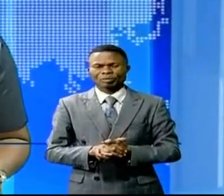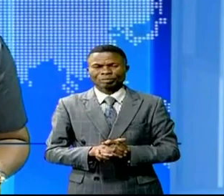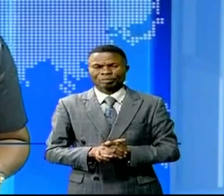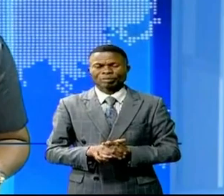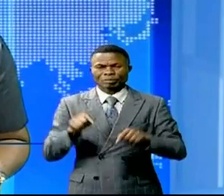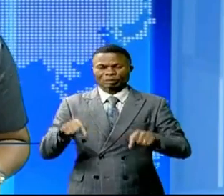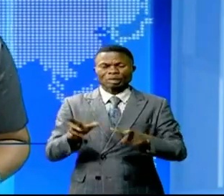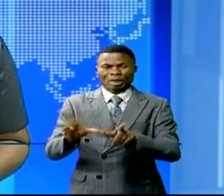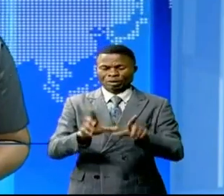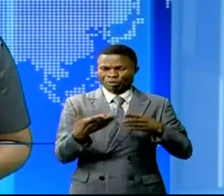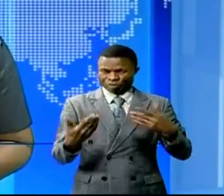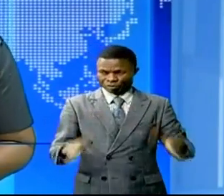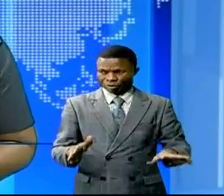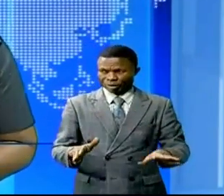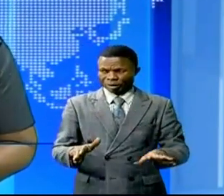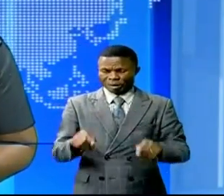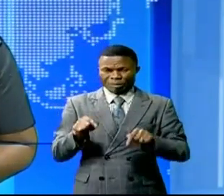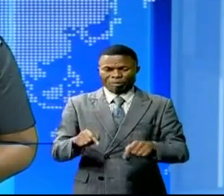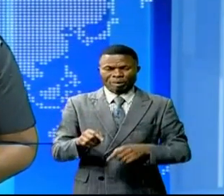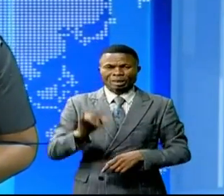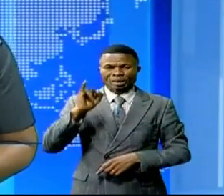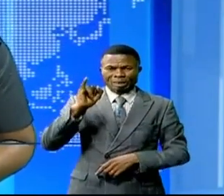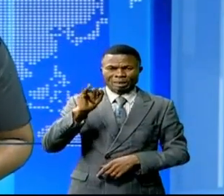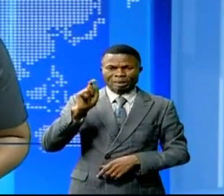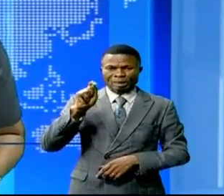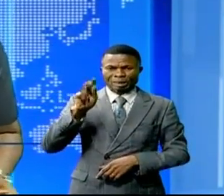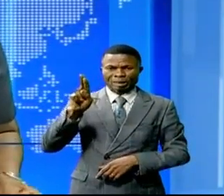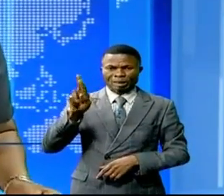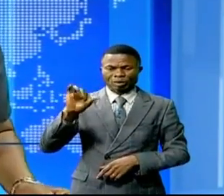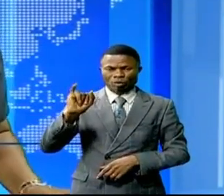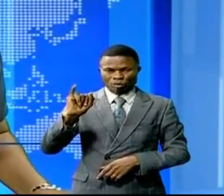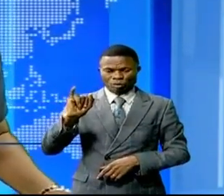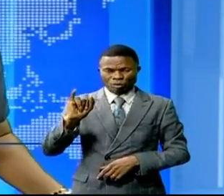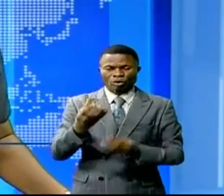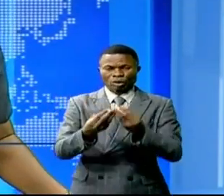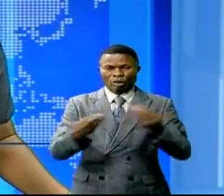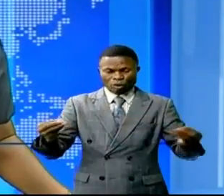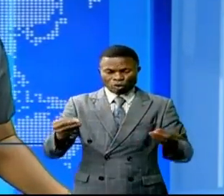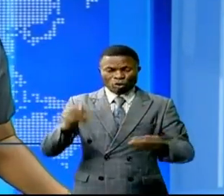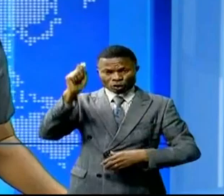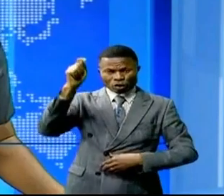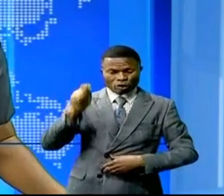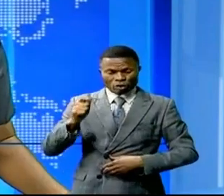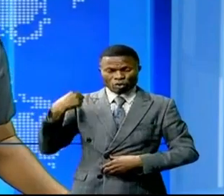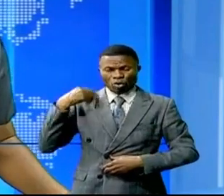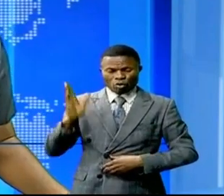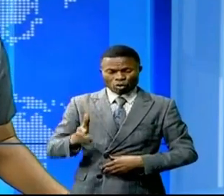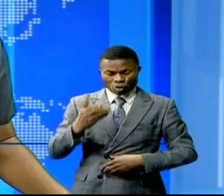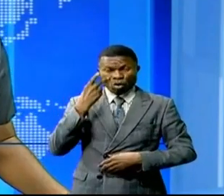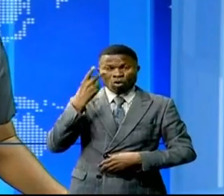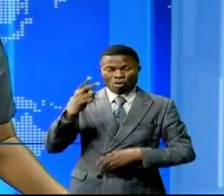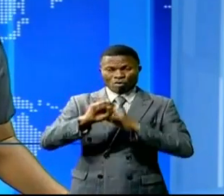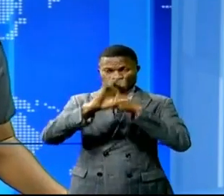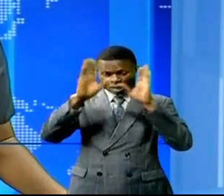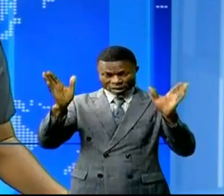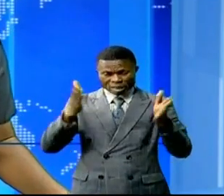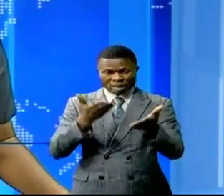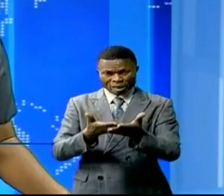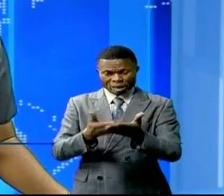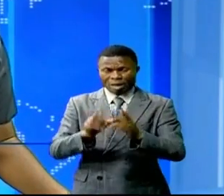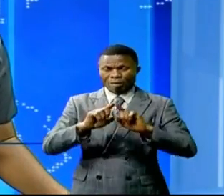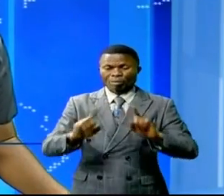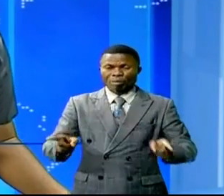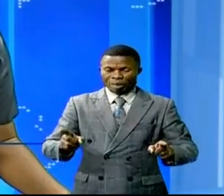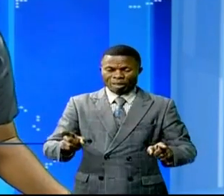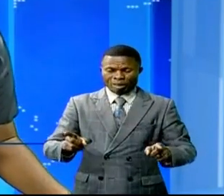Quittons le Lualaba pour nous rendre en Ituri, même si le fruit de l'état de siège est plus que visible dans les opérations de forces loyalistes sur